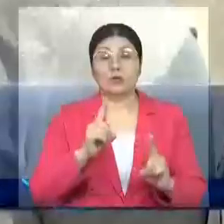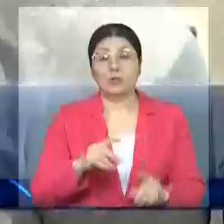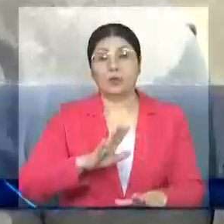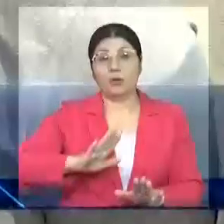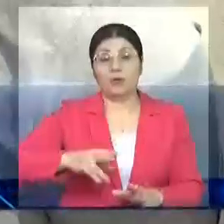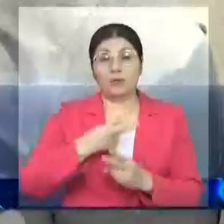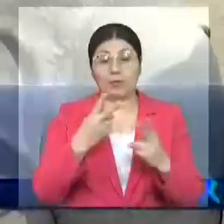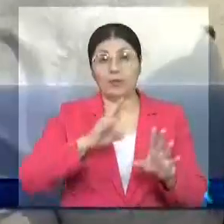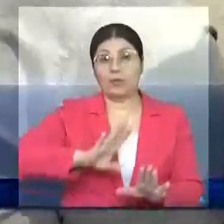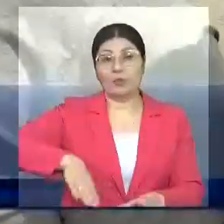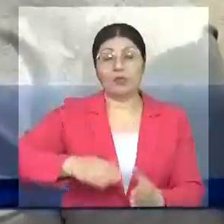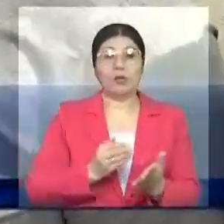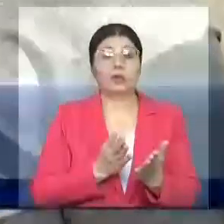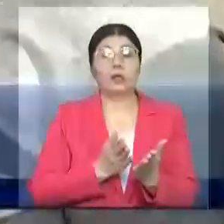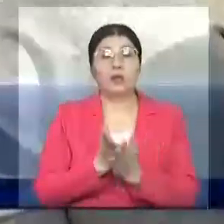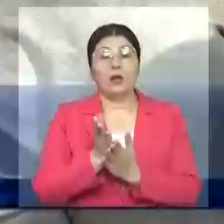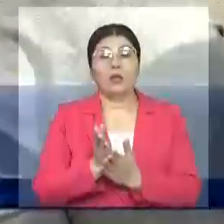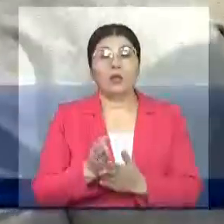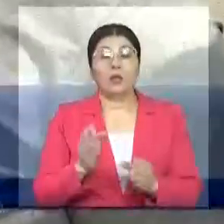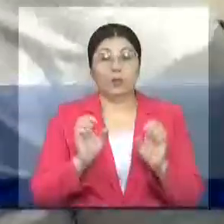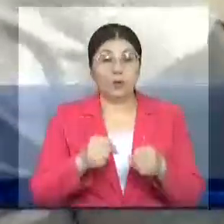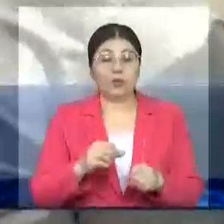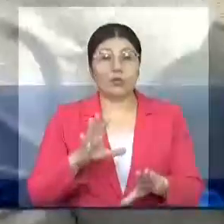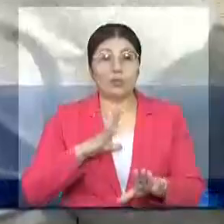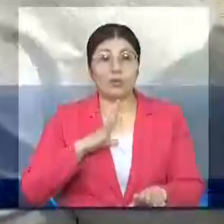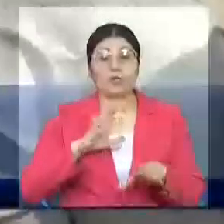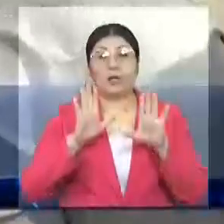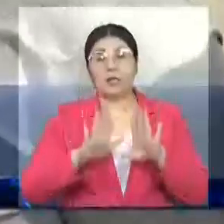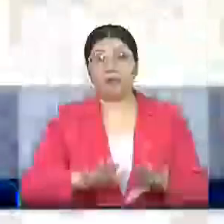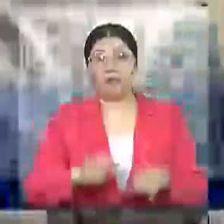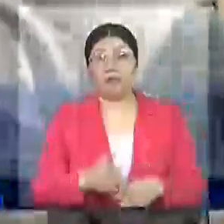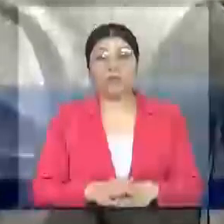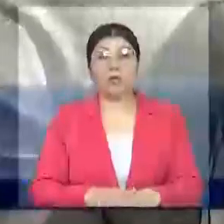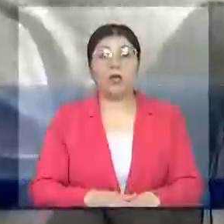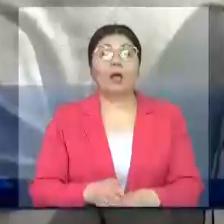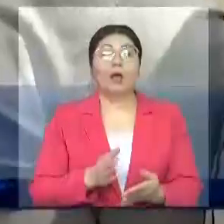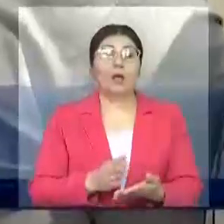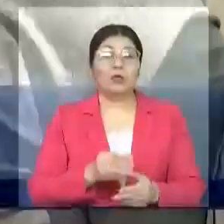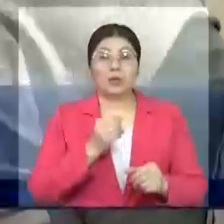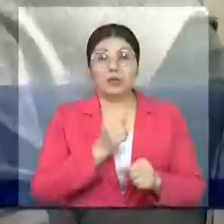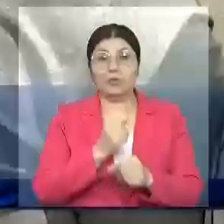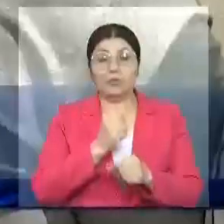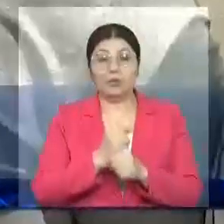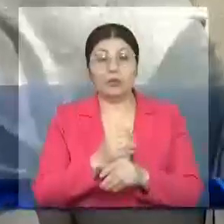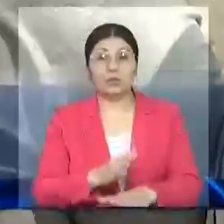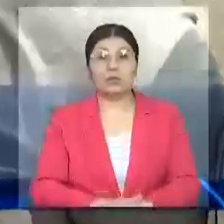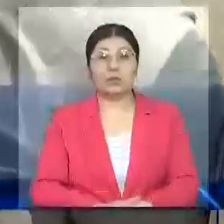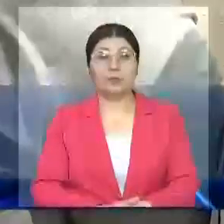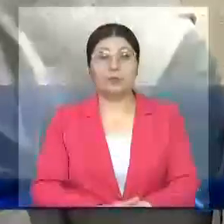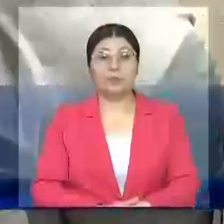службы может быть Останусь по контракту буду военнослужащим достаточно много будет